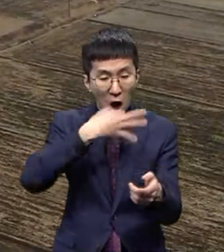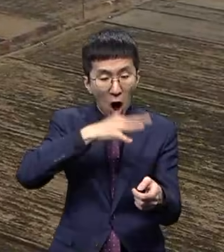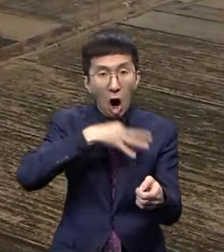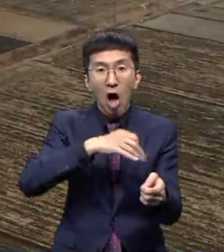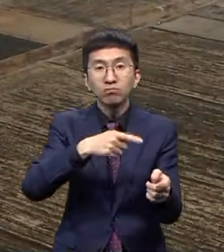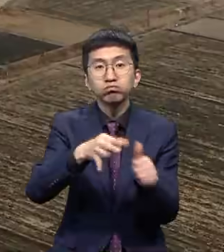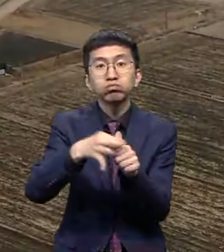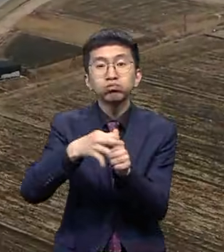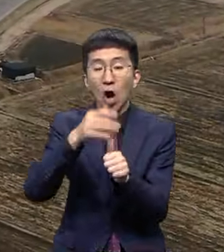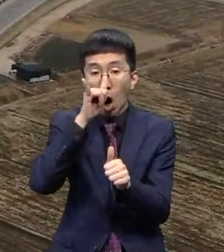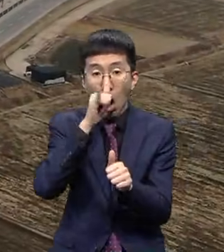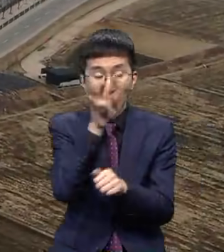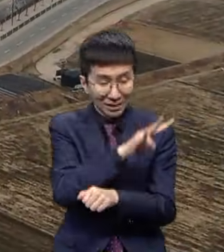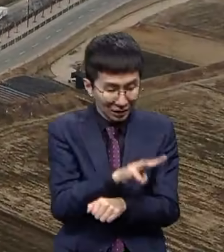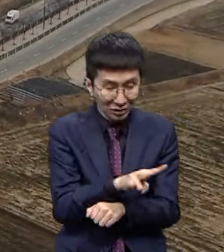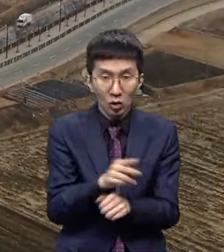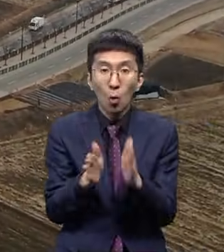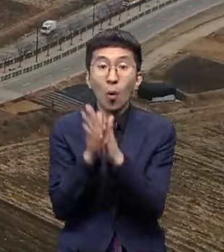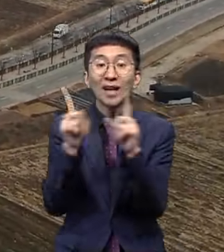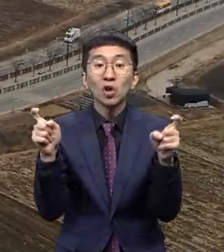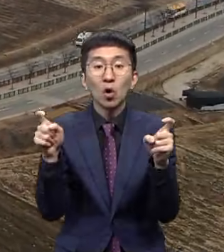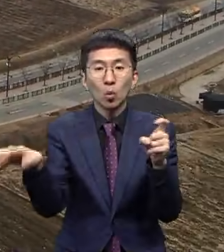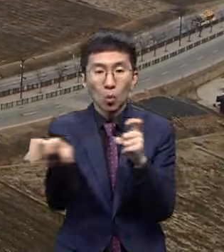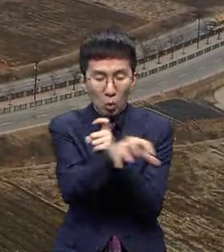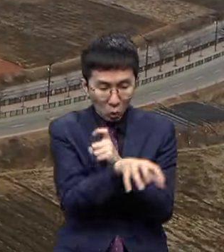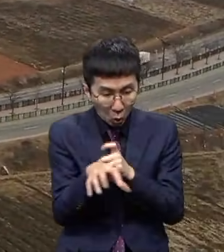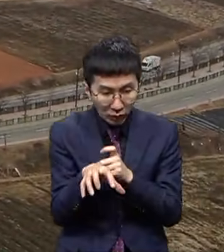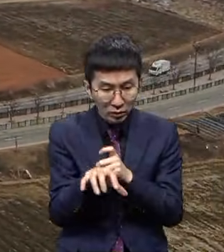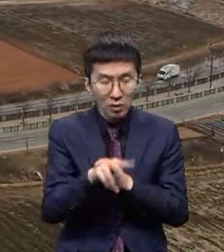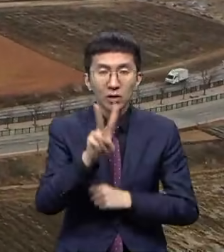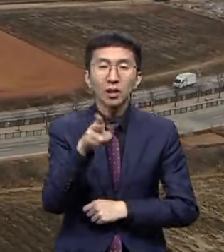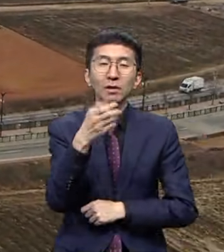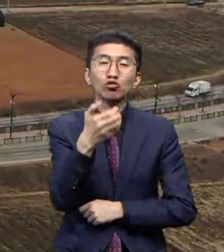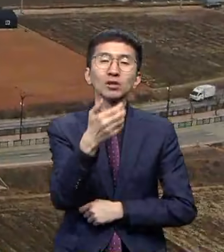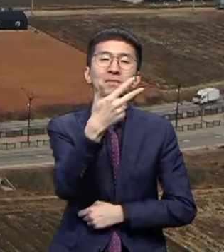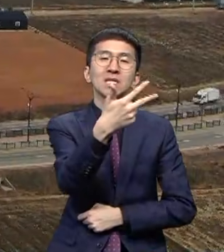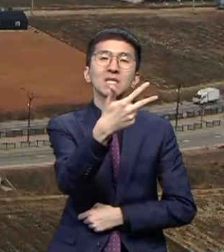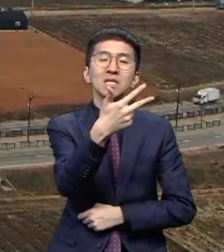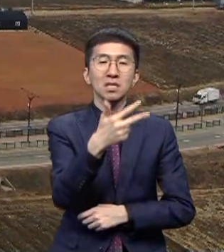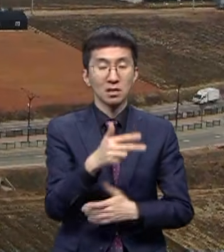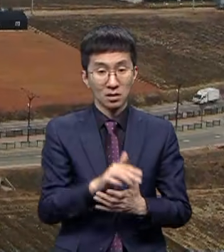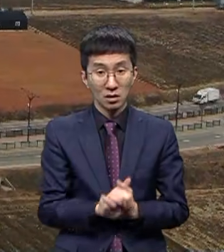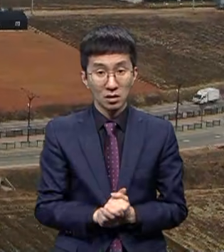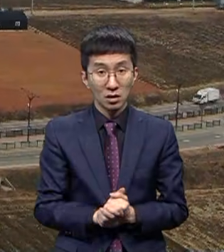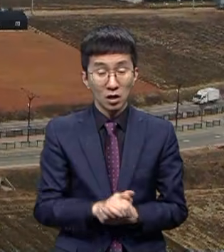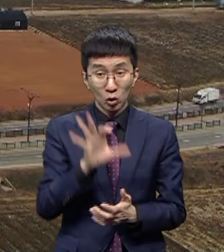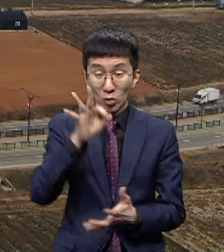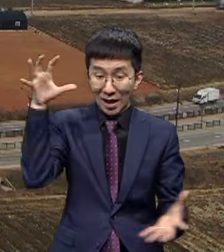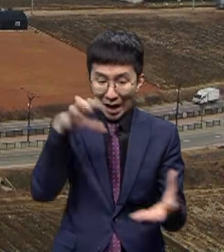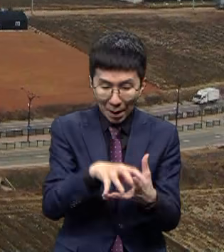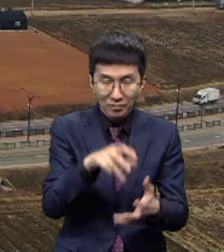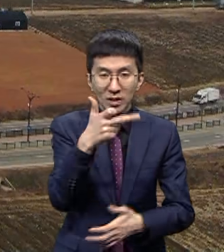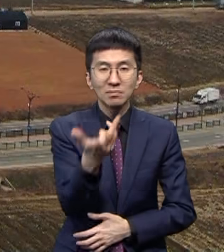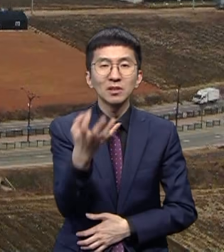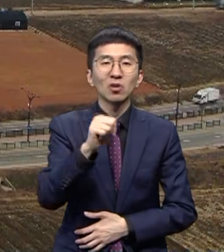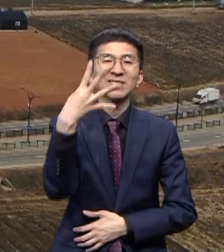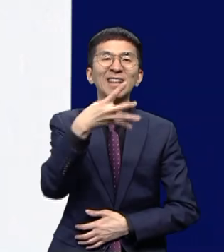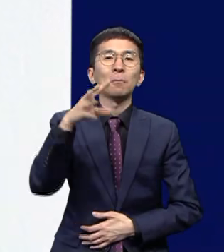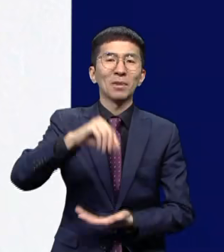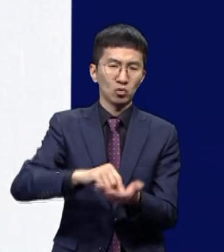이곳 시흥, 화성 등에서만 허위 서류에 속은 사례가 297건, 모두 17억 4천만 원이